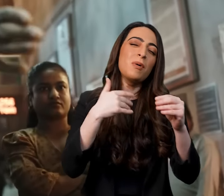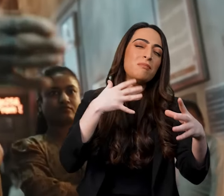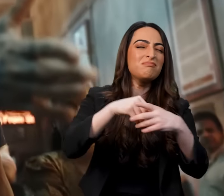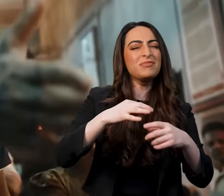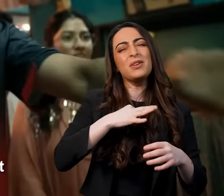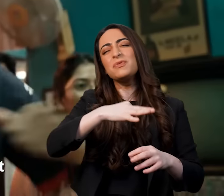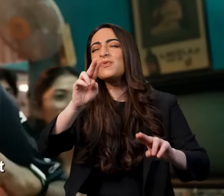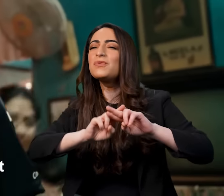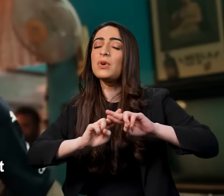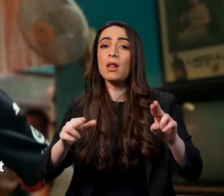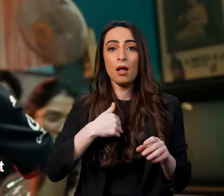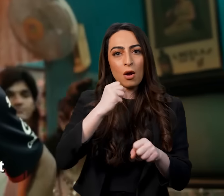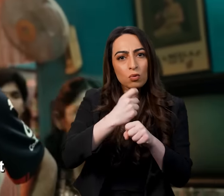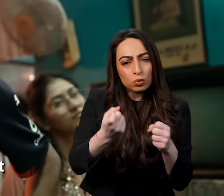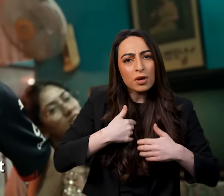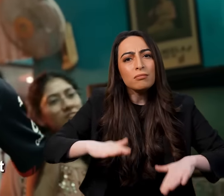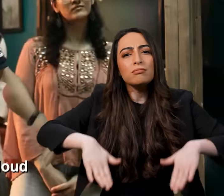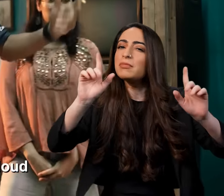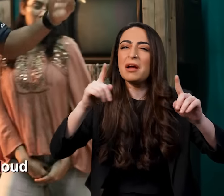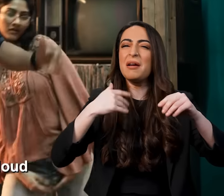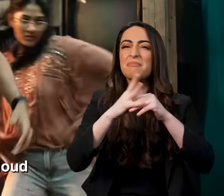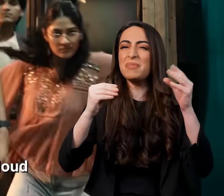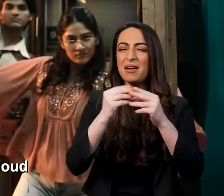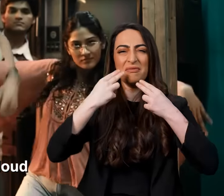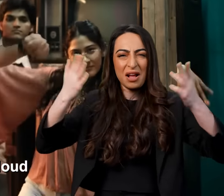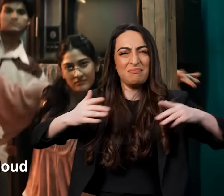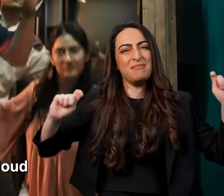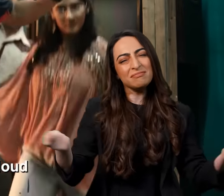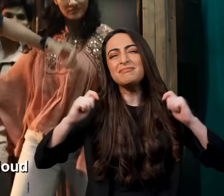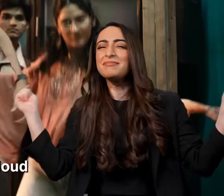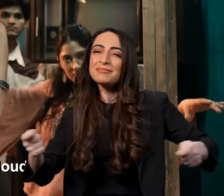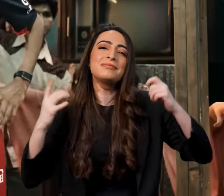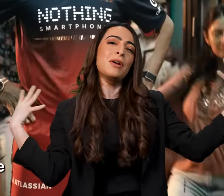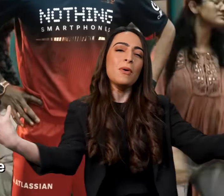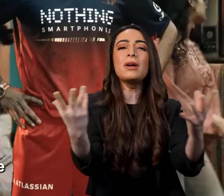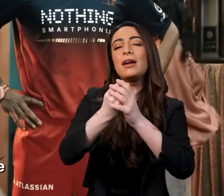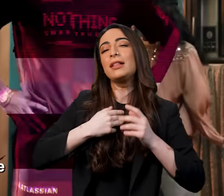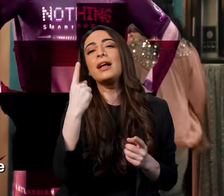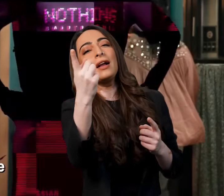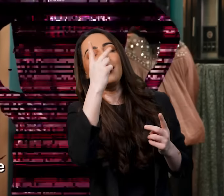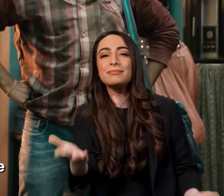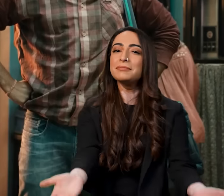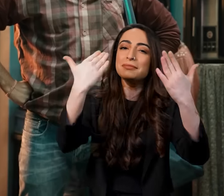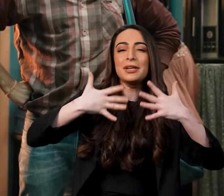है मेरी जान। इस गुजरात के छोकरे का बेंगलुरु में बजता डंका।